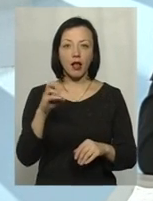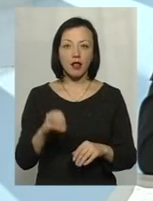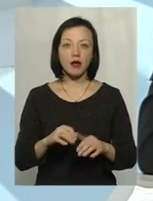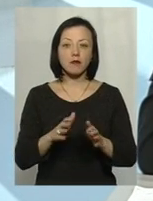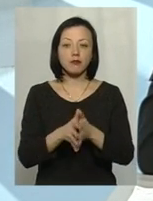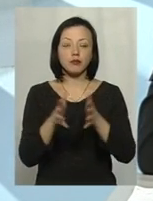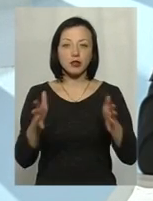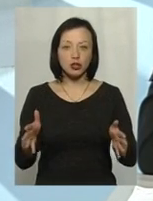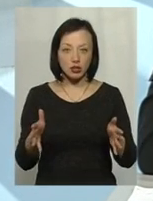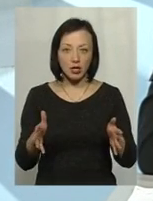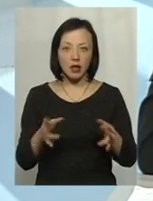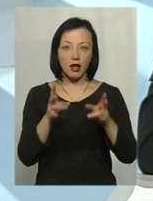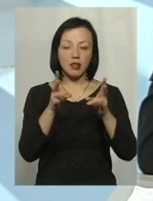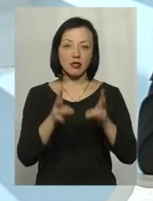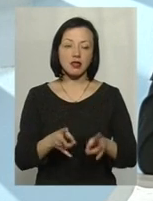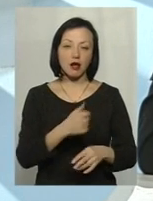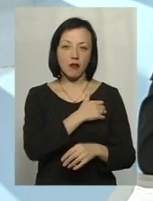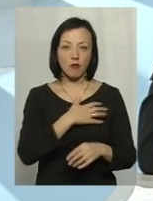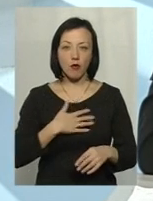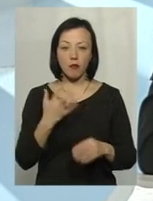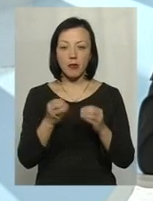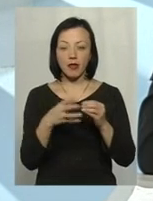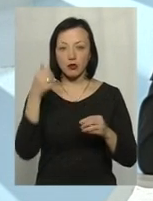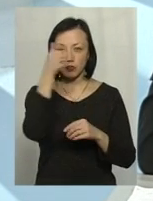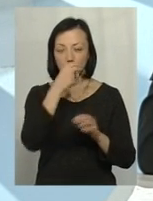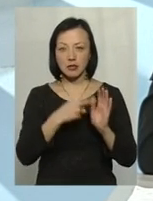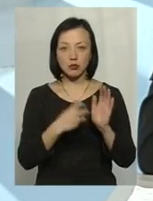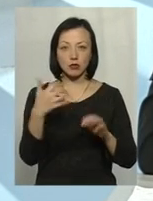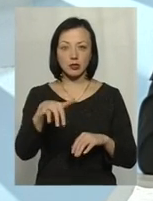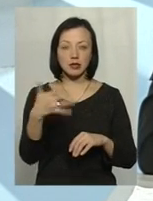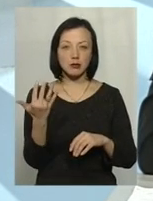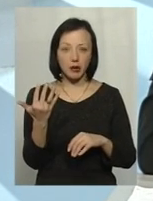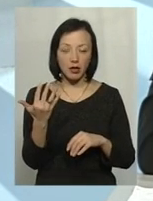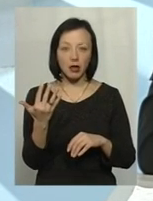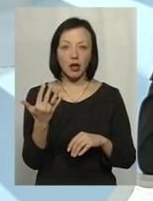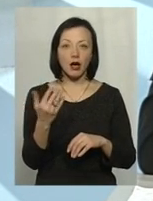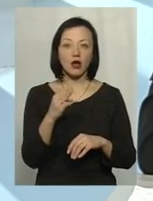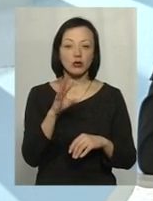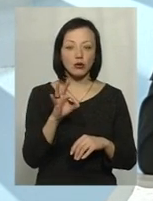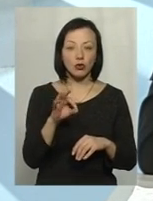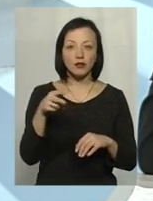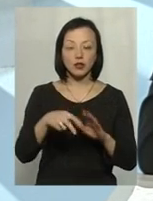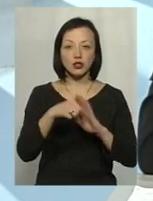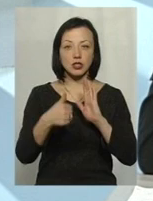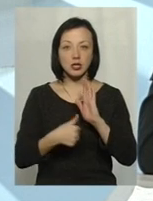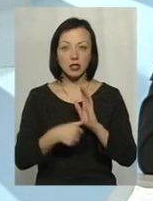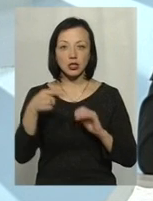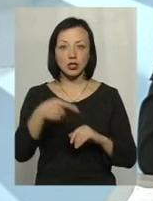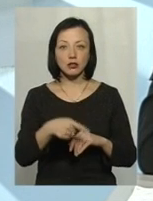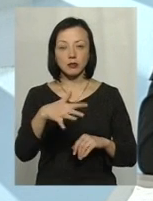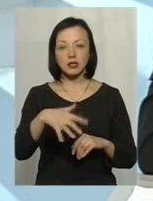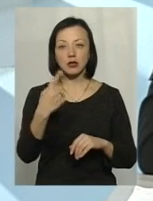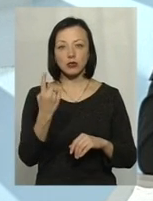більше травмовано. Якщо в 2015 році було 755 травмованих, то в 2016-му